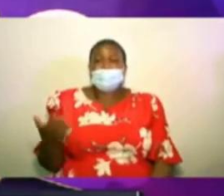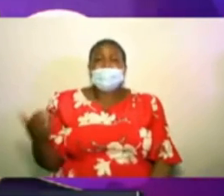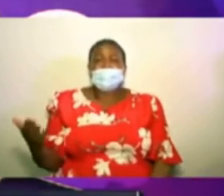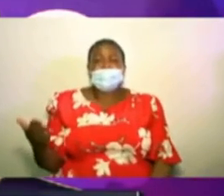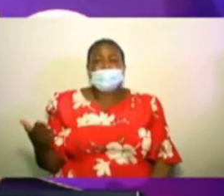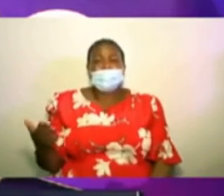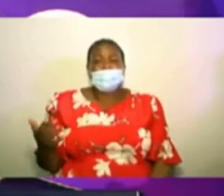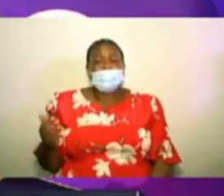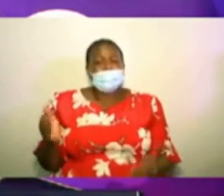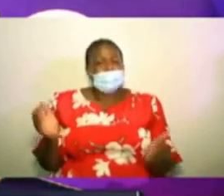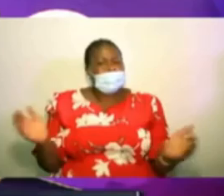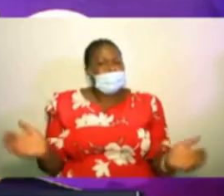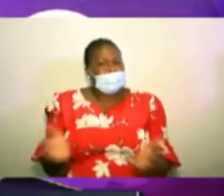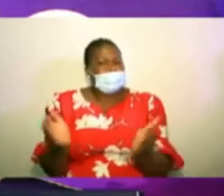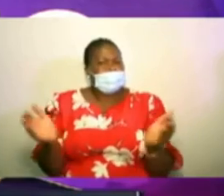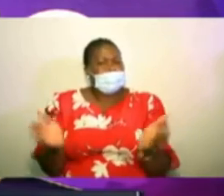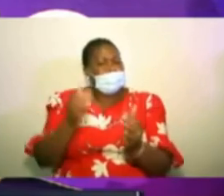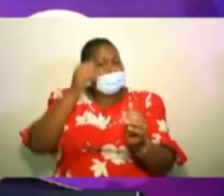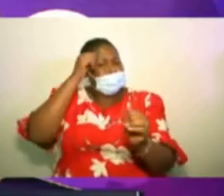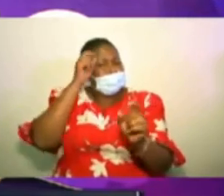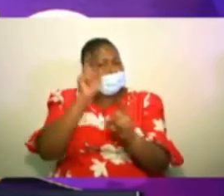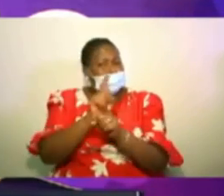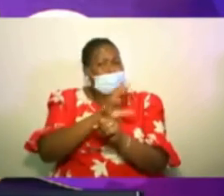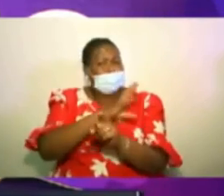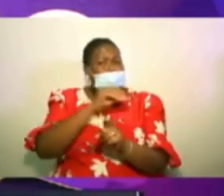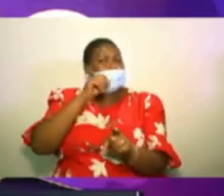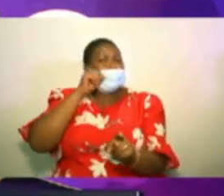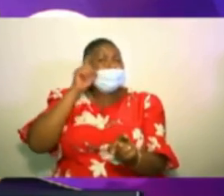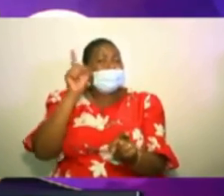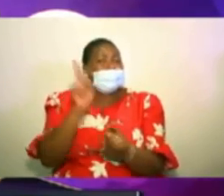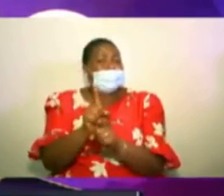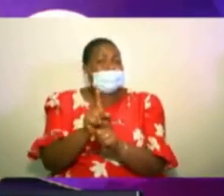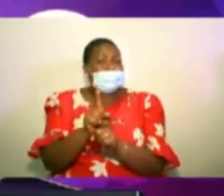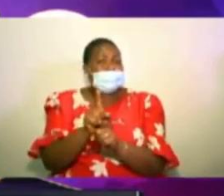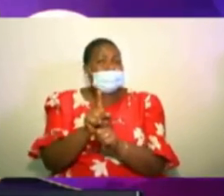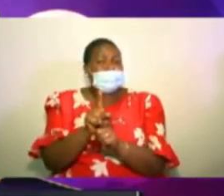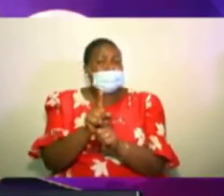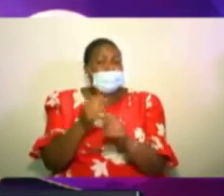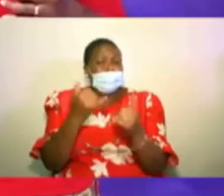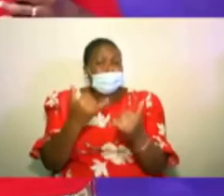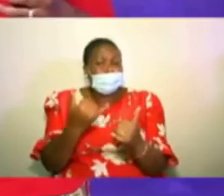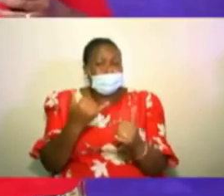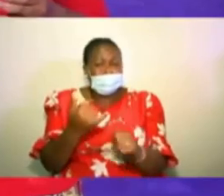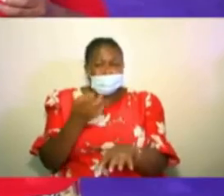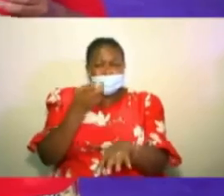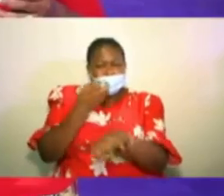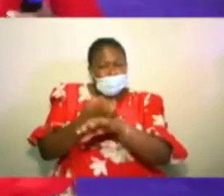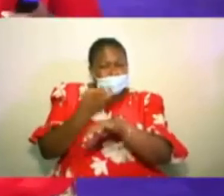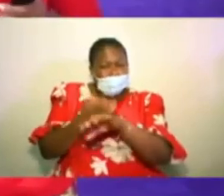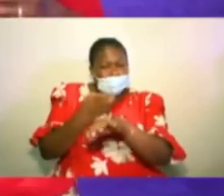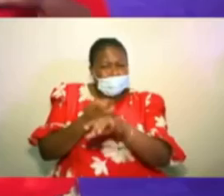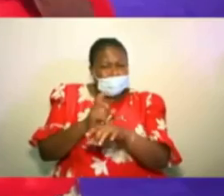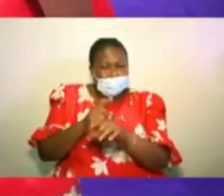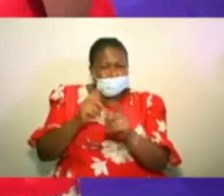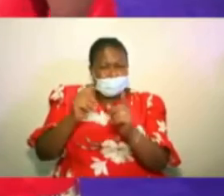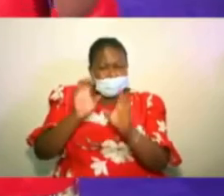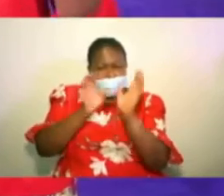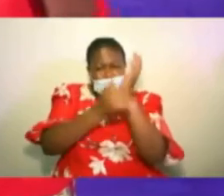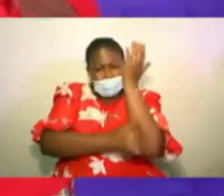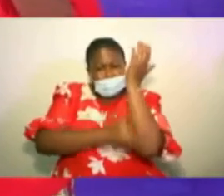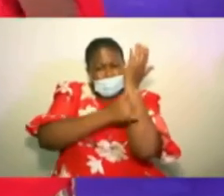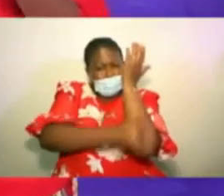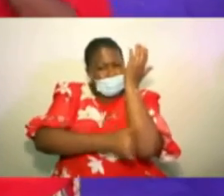dis sisters, ceci pour encourager mes frères et mes sœurs. Especially in difficult places around the world. Surtout dans les